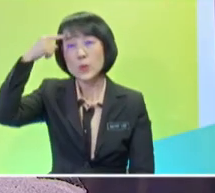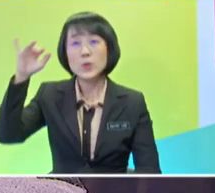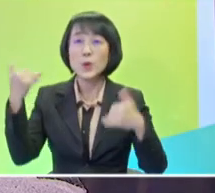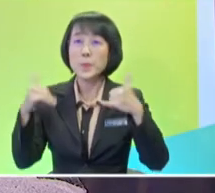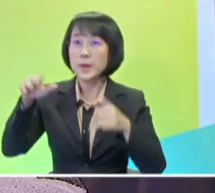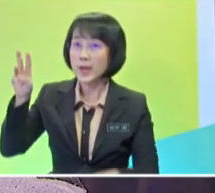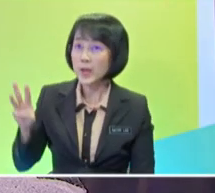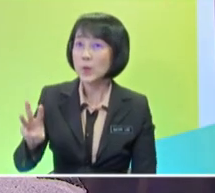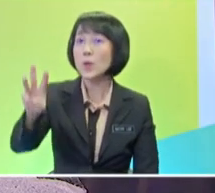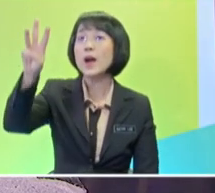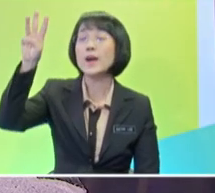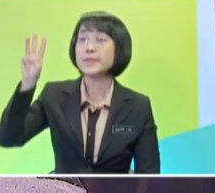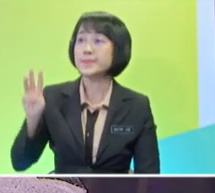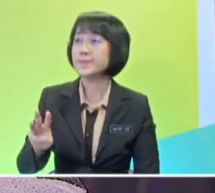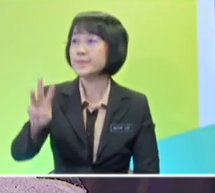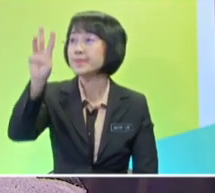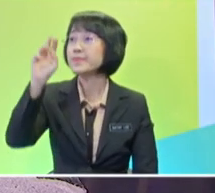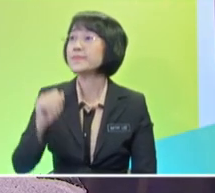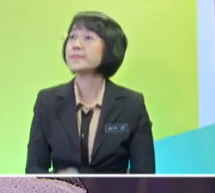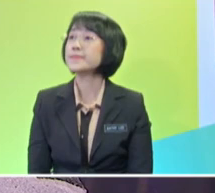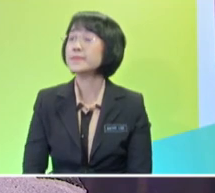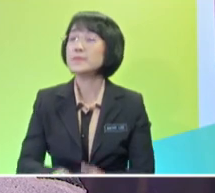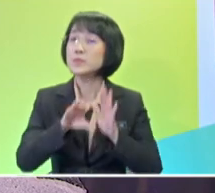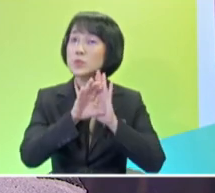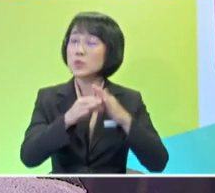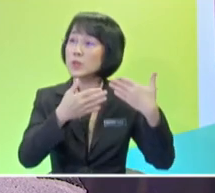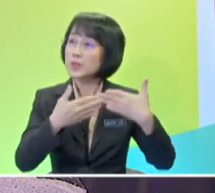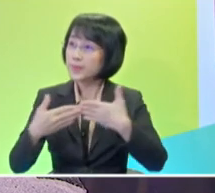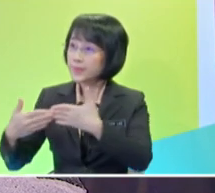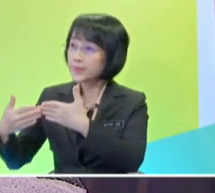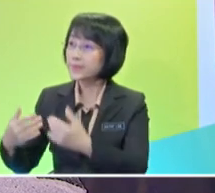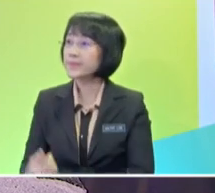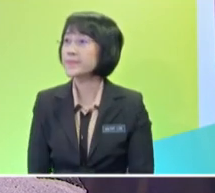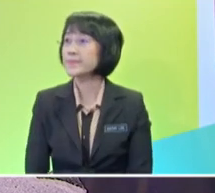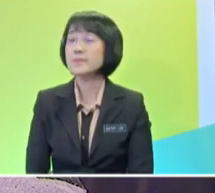faktornya di bawah pemain yang kau rasa lapar kita ada